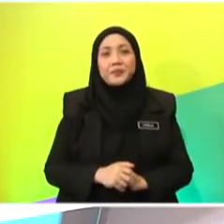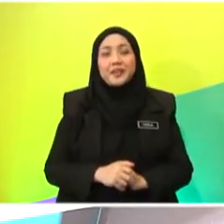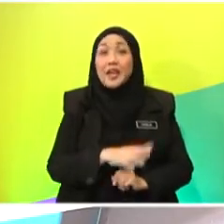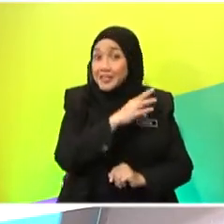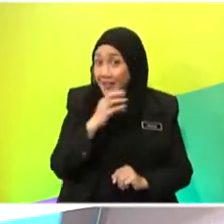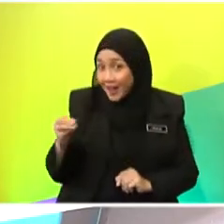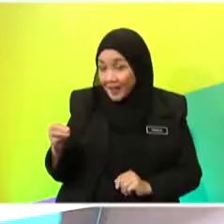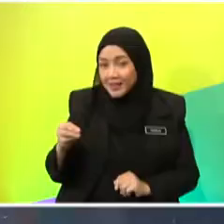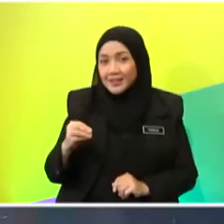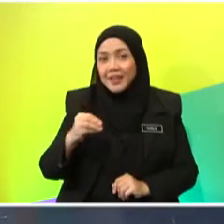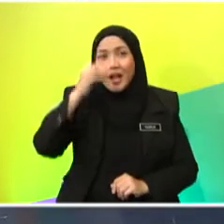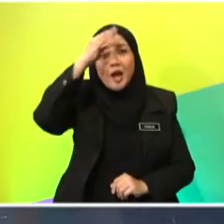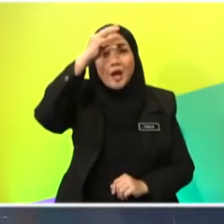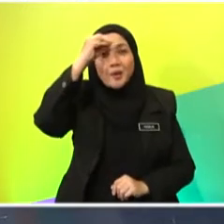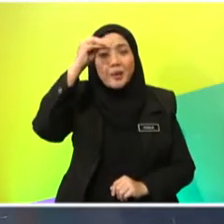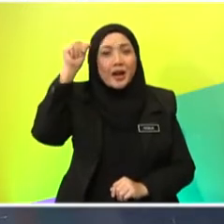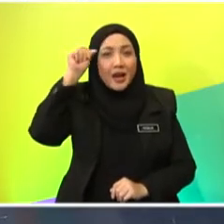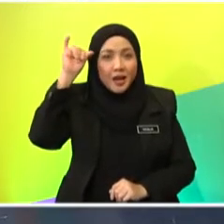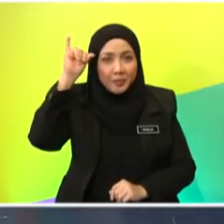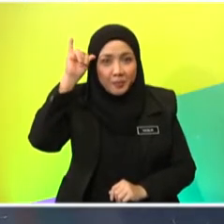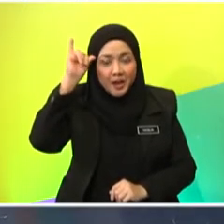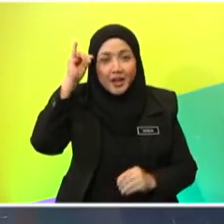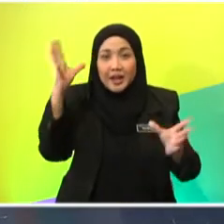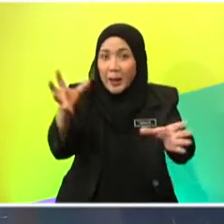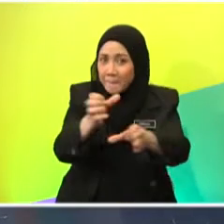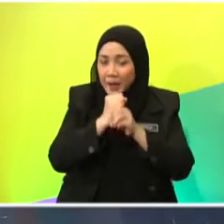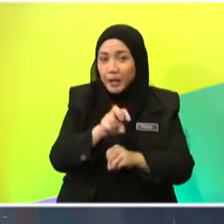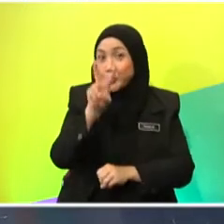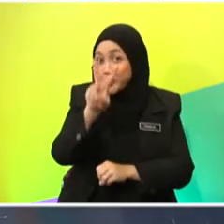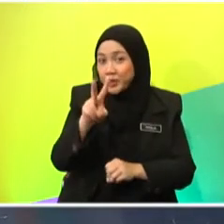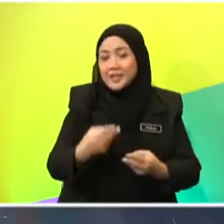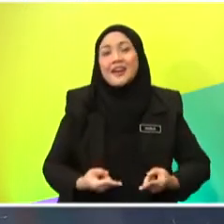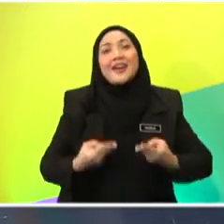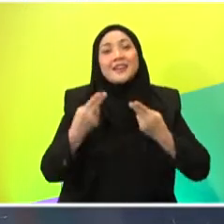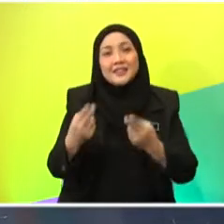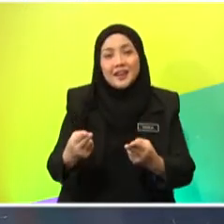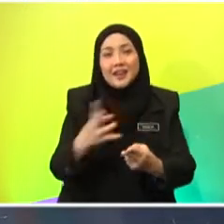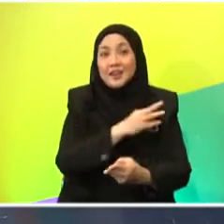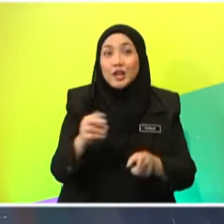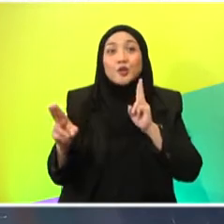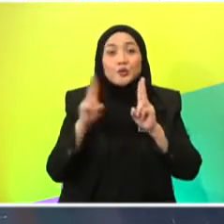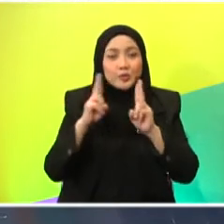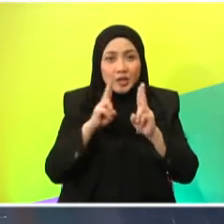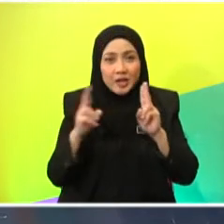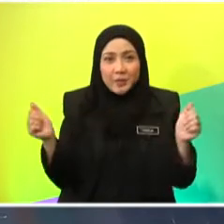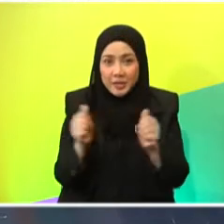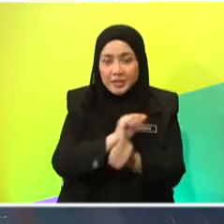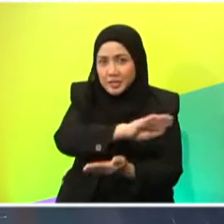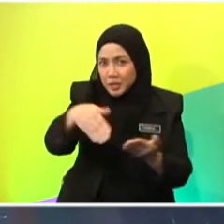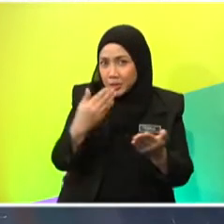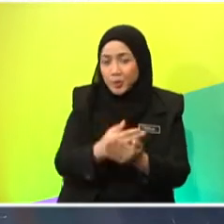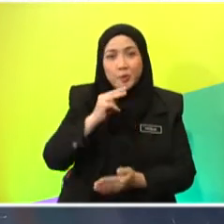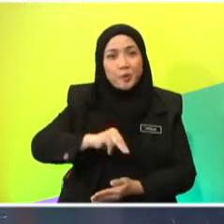lebih rumah saya bagi Dul Oke terima kasih banyak sudah menguning kitanozaka Terima kasih kode murid-murid gitu ya setiap kita dan